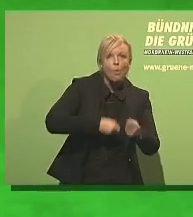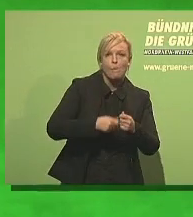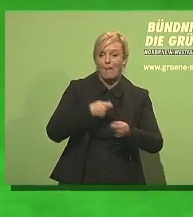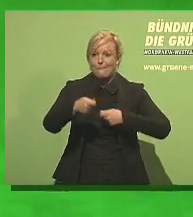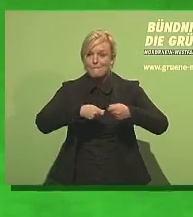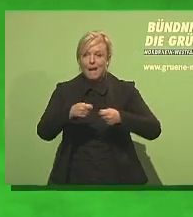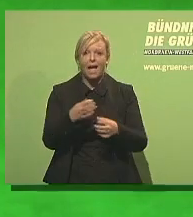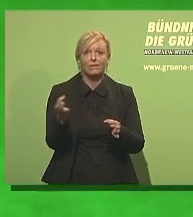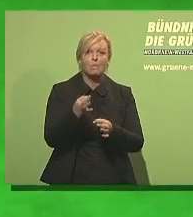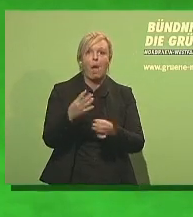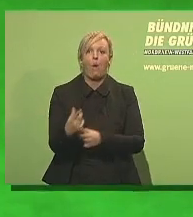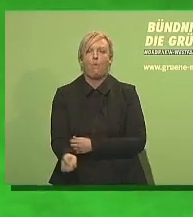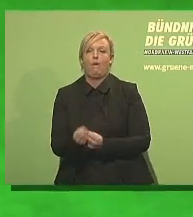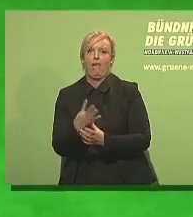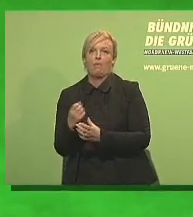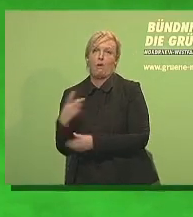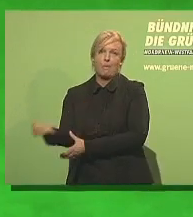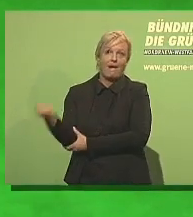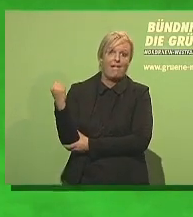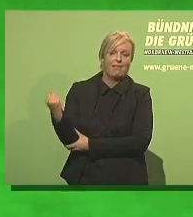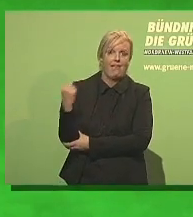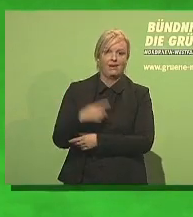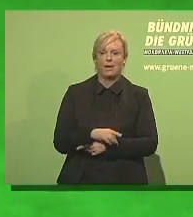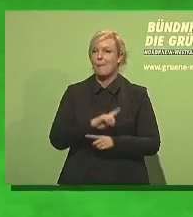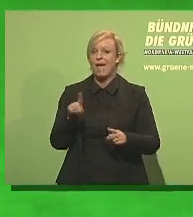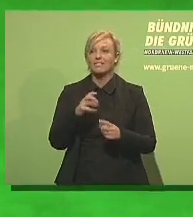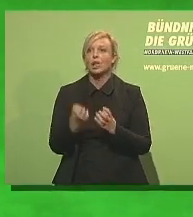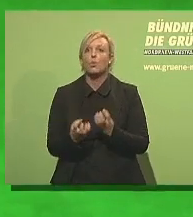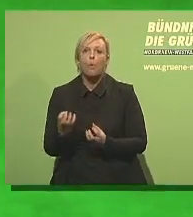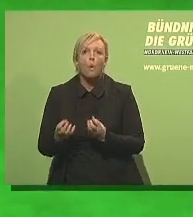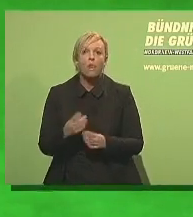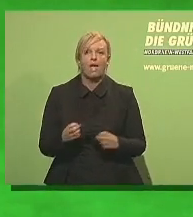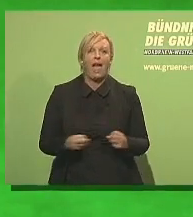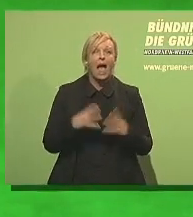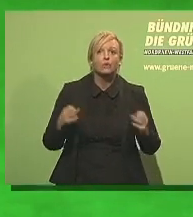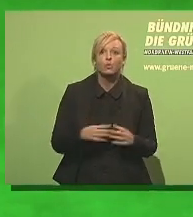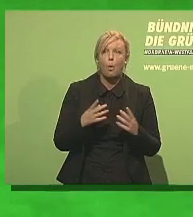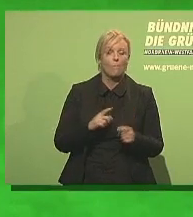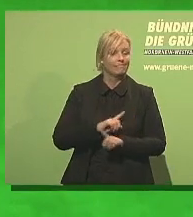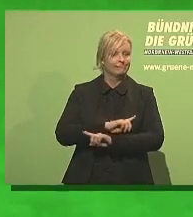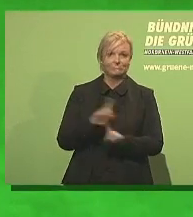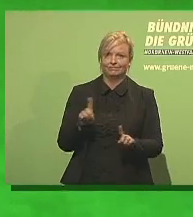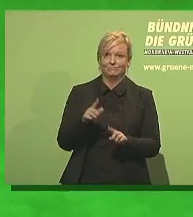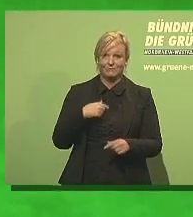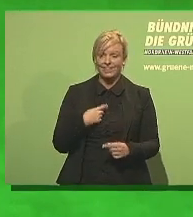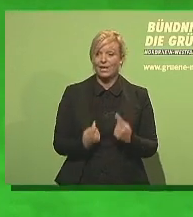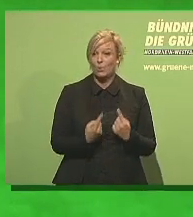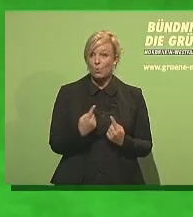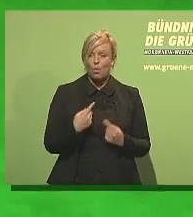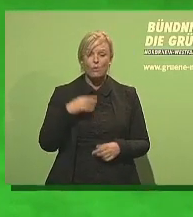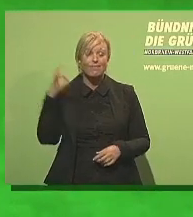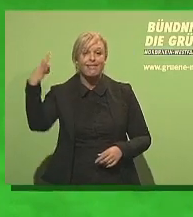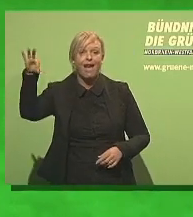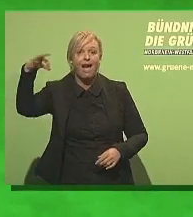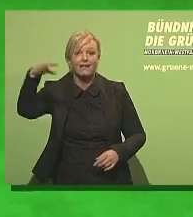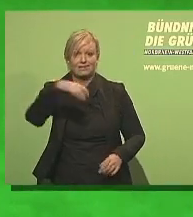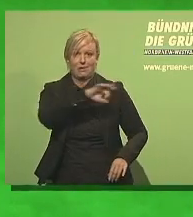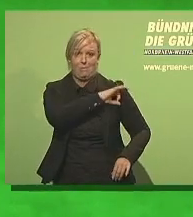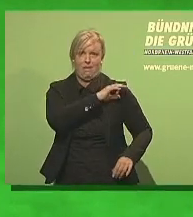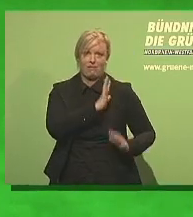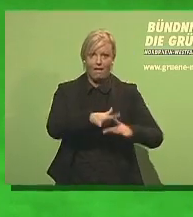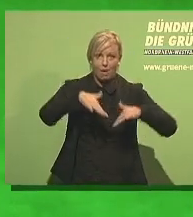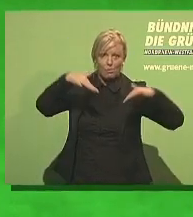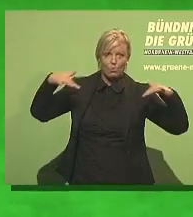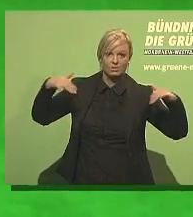Erneuerbaren passen nicht in einen Markt, der für Kohle und Atom geschaffen worden ist. Und da sind wir Grünen die einzige Partei im Bundestag, die